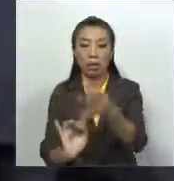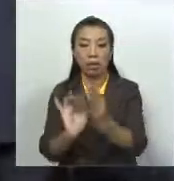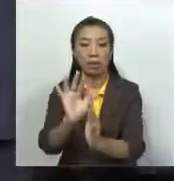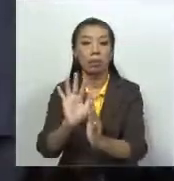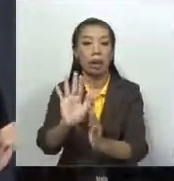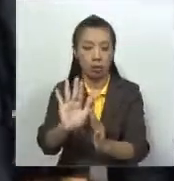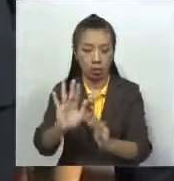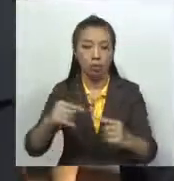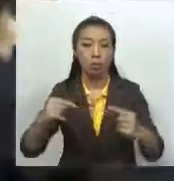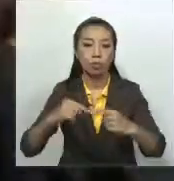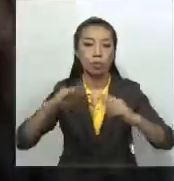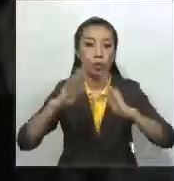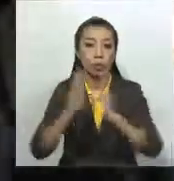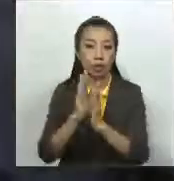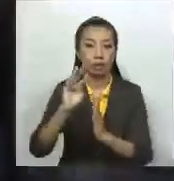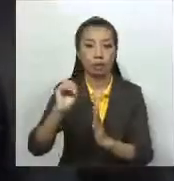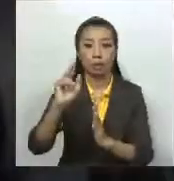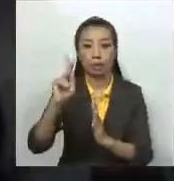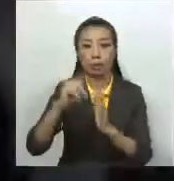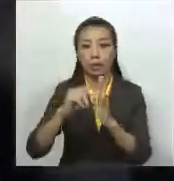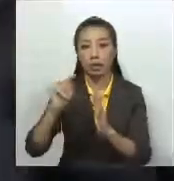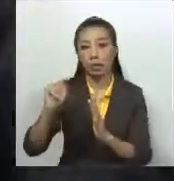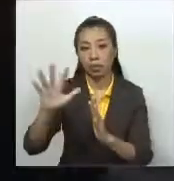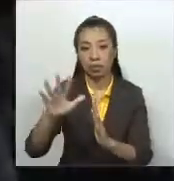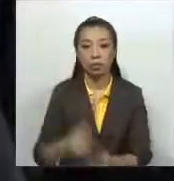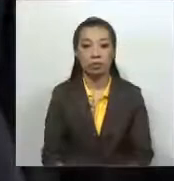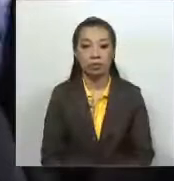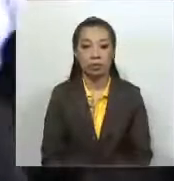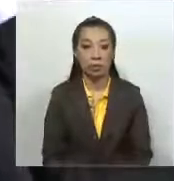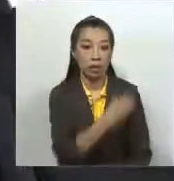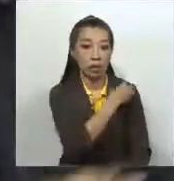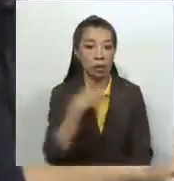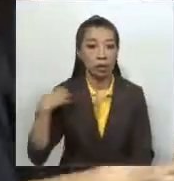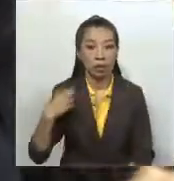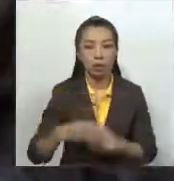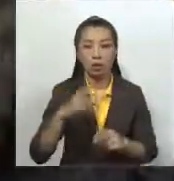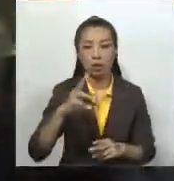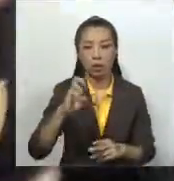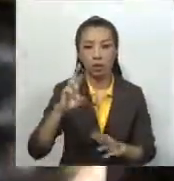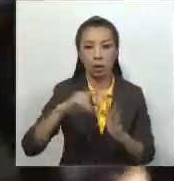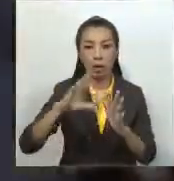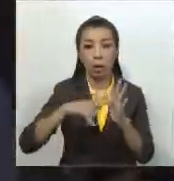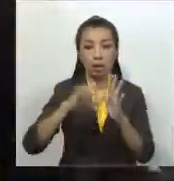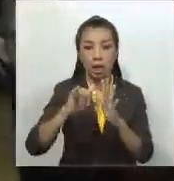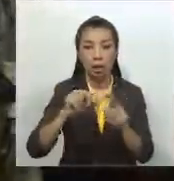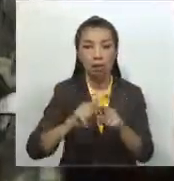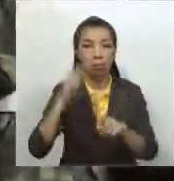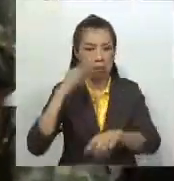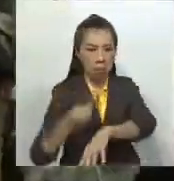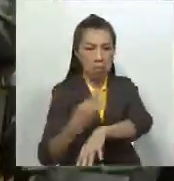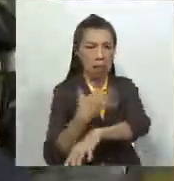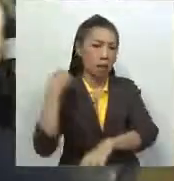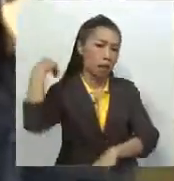วัดมกุฏกษัตริยารามราชวรวิหารนายวีรชัยพลาไสถึงแก่อนิจกรรมด้วยโรคมะเร็งไขสัน